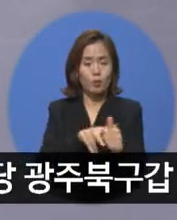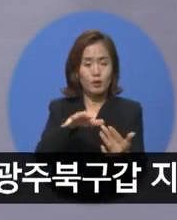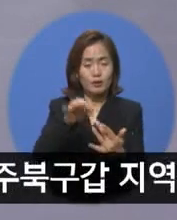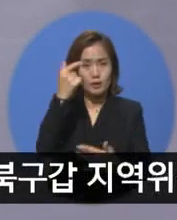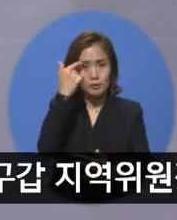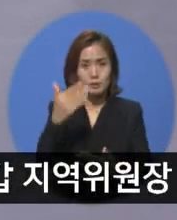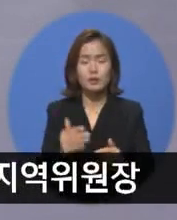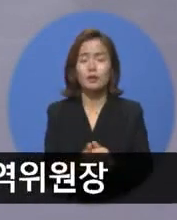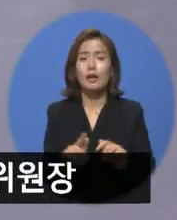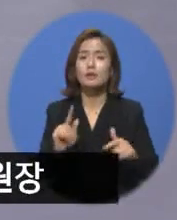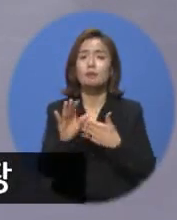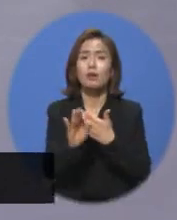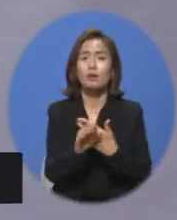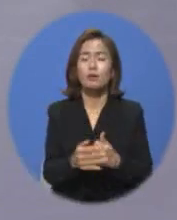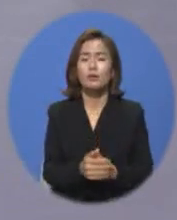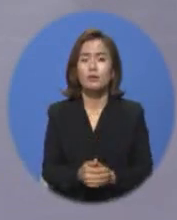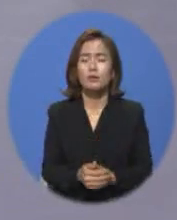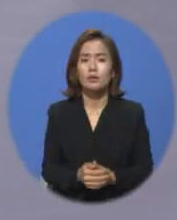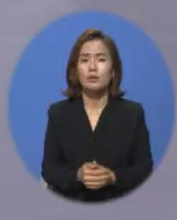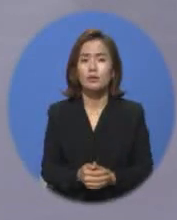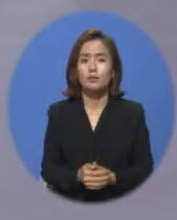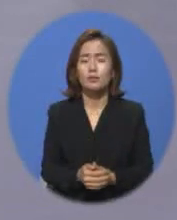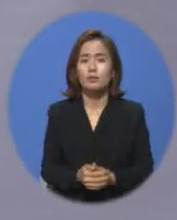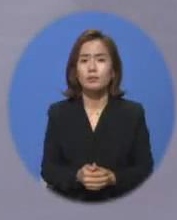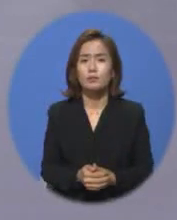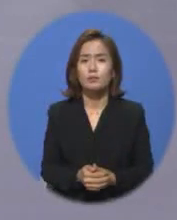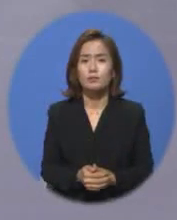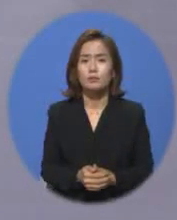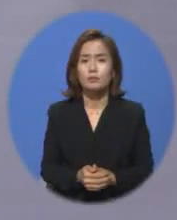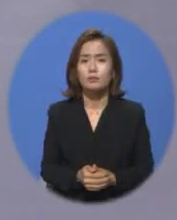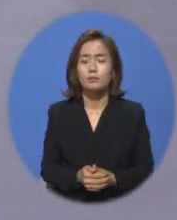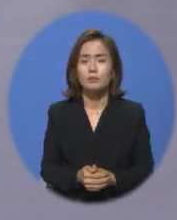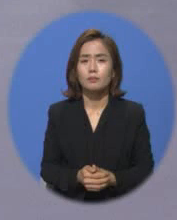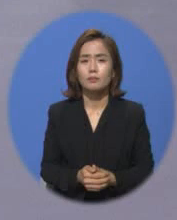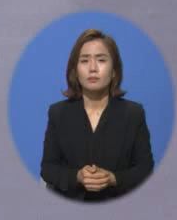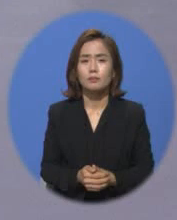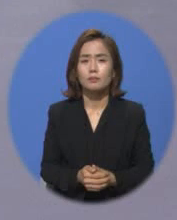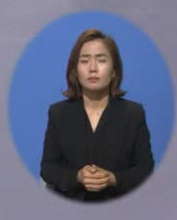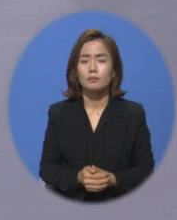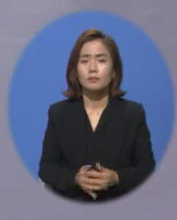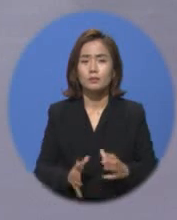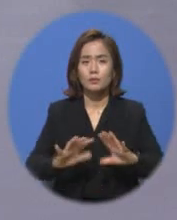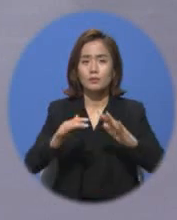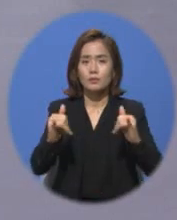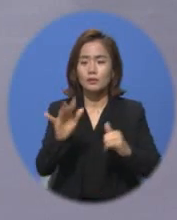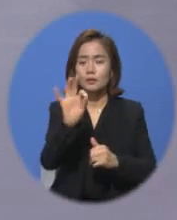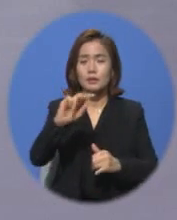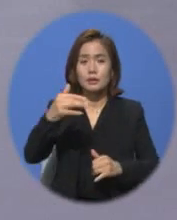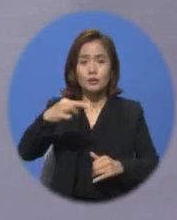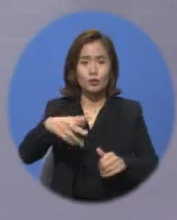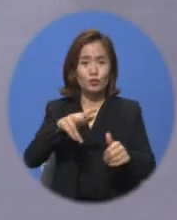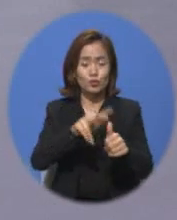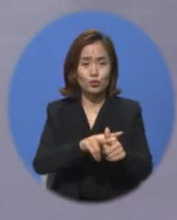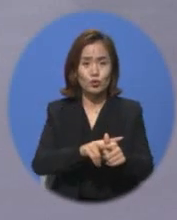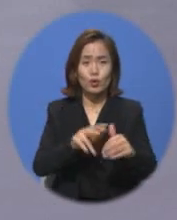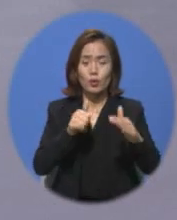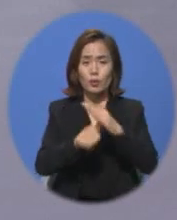이런후보자를선택하시겠습니까?아니면